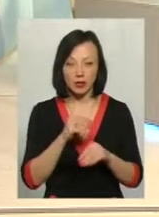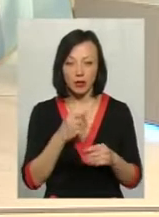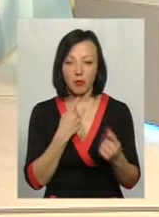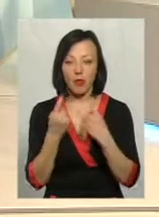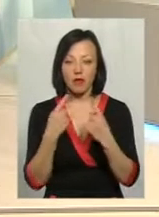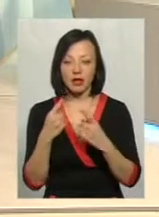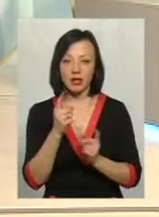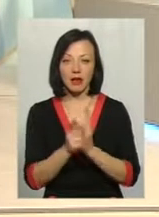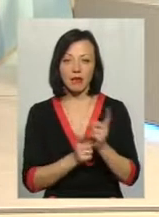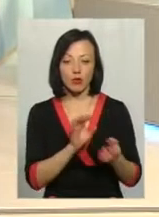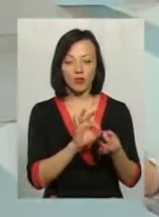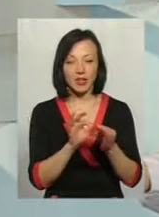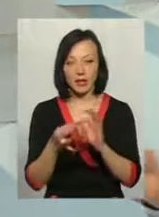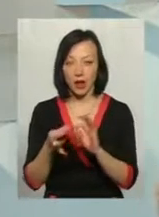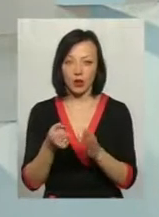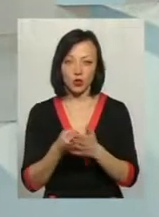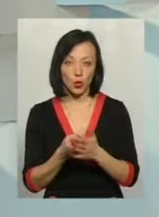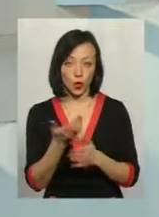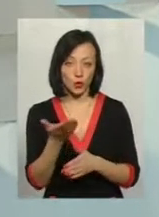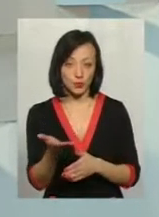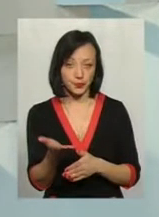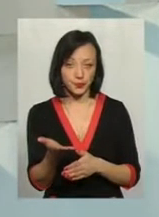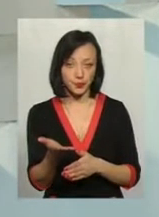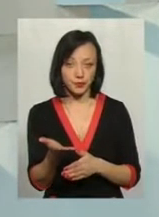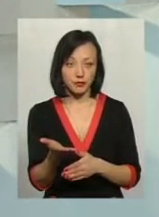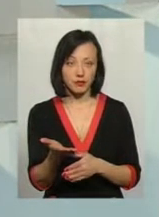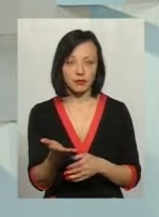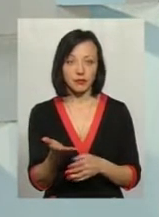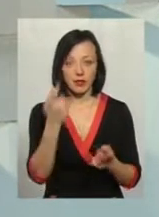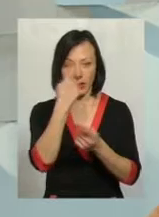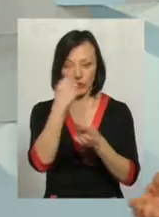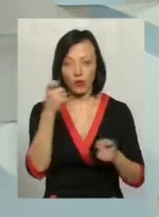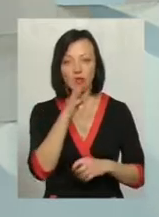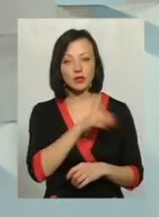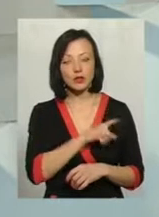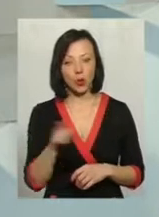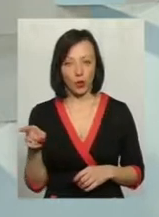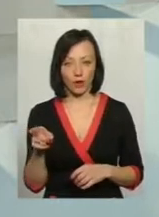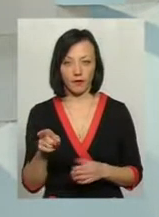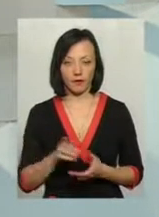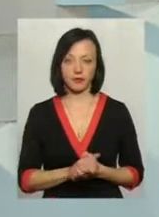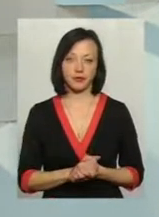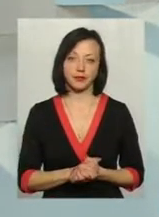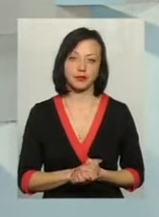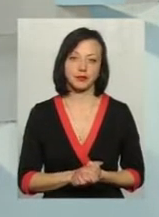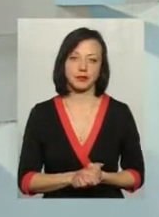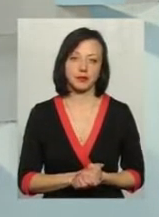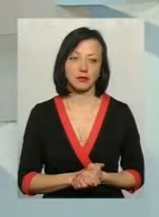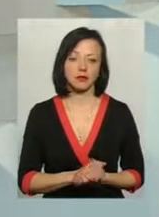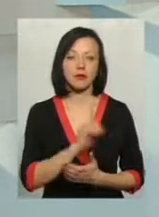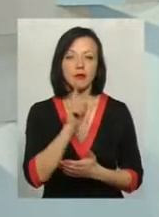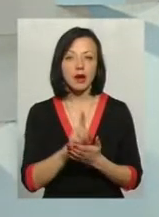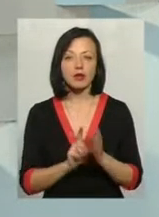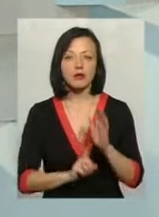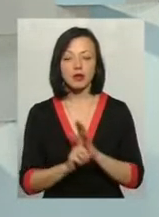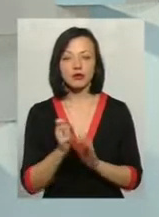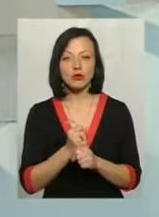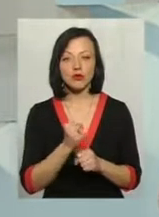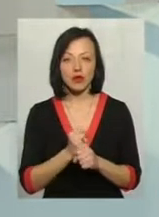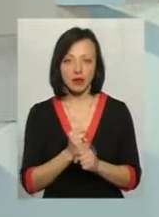проговорити реформу в деталях до, як ви сказали, зазначених, анонсованих строків, коли має запрацювати вже